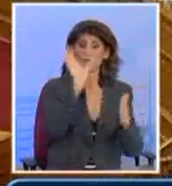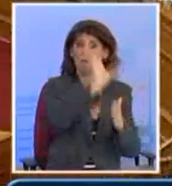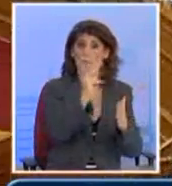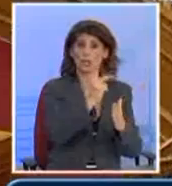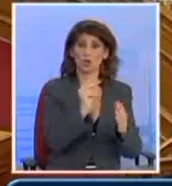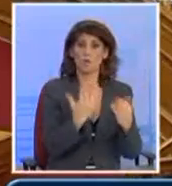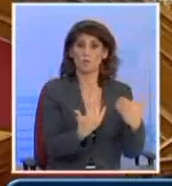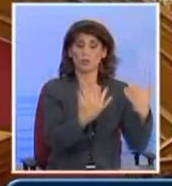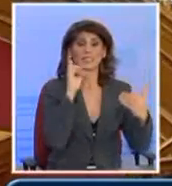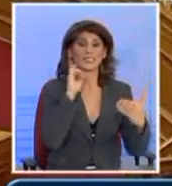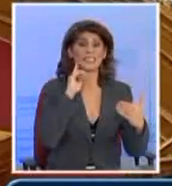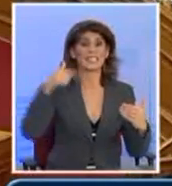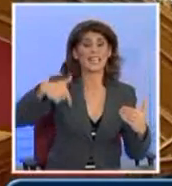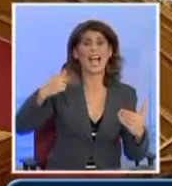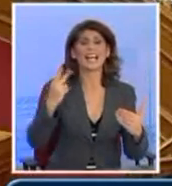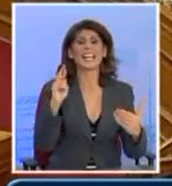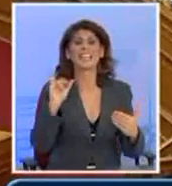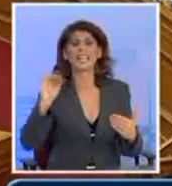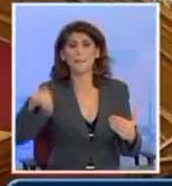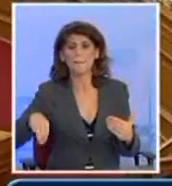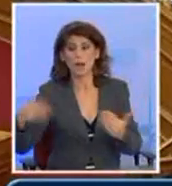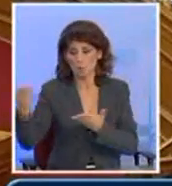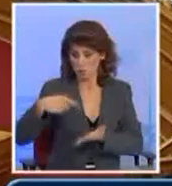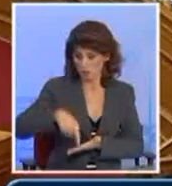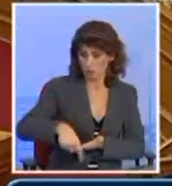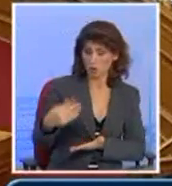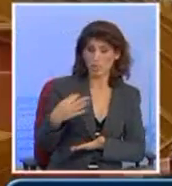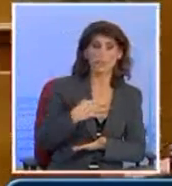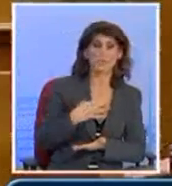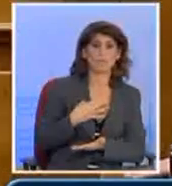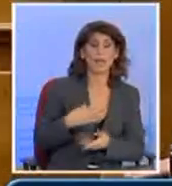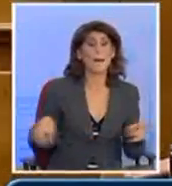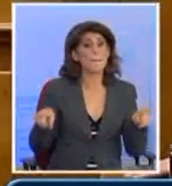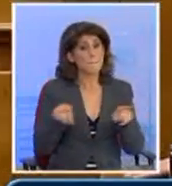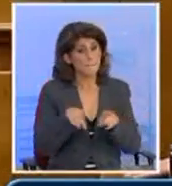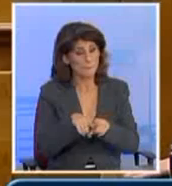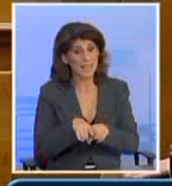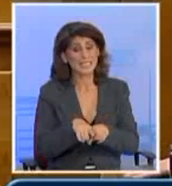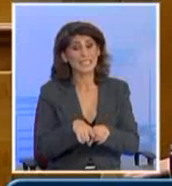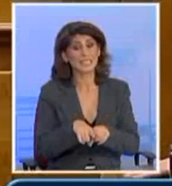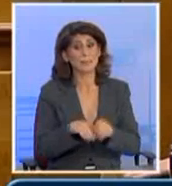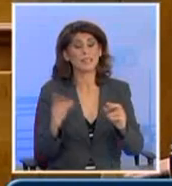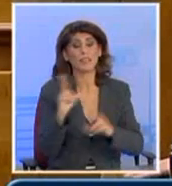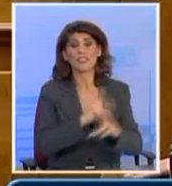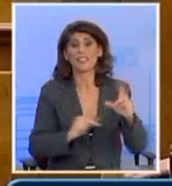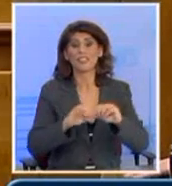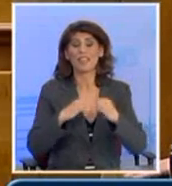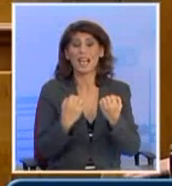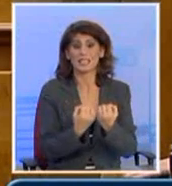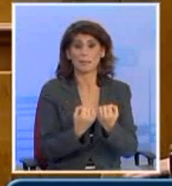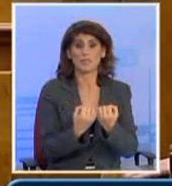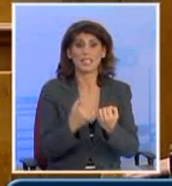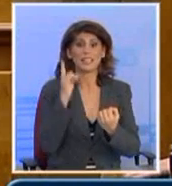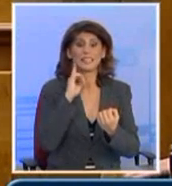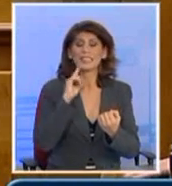Ευρωπαϊκό Κοινοβούλιο, την κυρία Γκριμ, που ήρθε εδώ για να μας πει μαζί με την διάσκεψη την